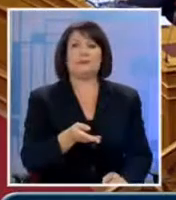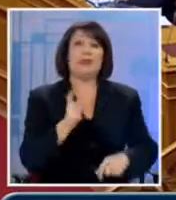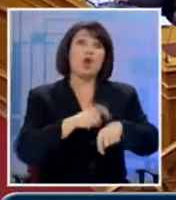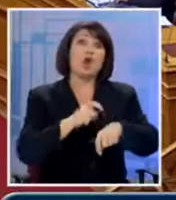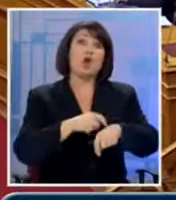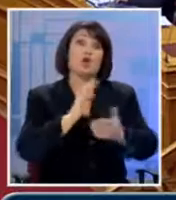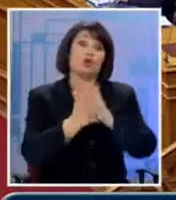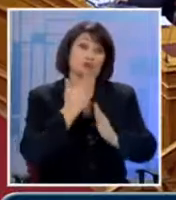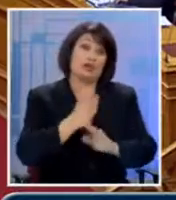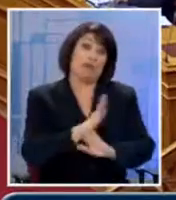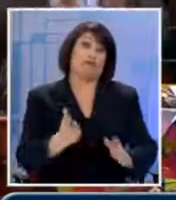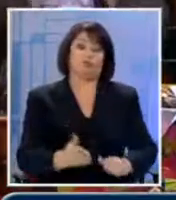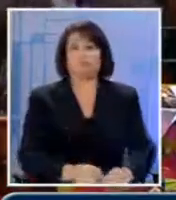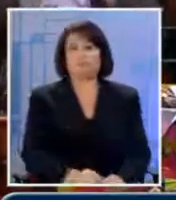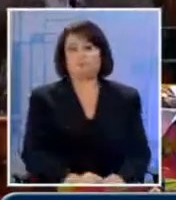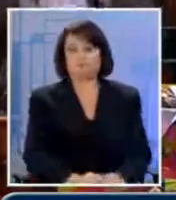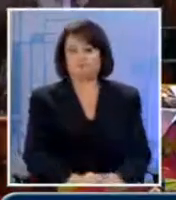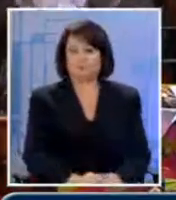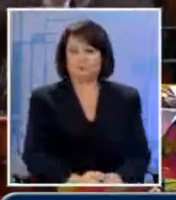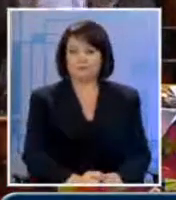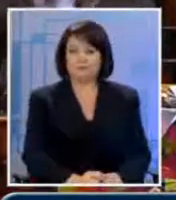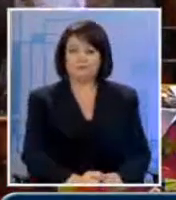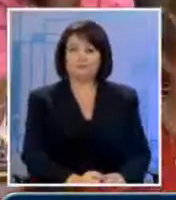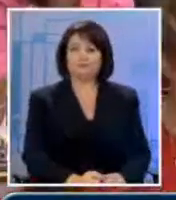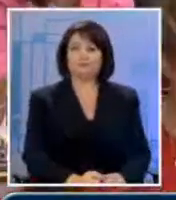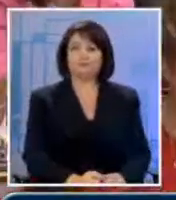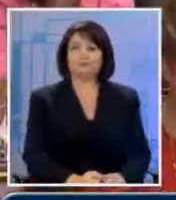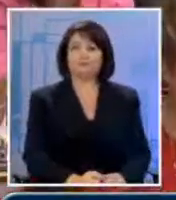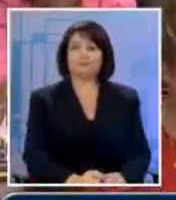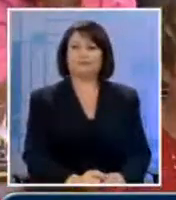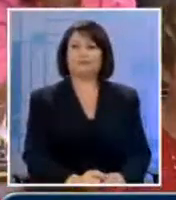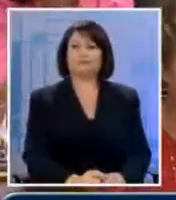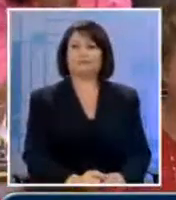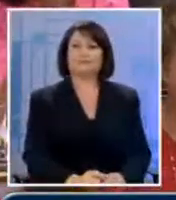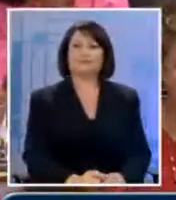σας χρόνος, ολοκληρώσατε. Το λόγο έχει ο συνάδελφος ο κύριος Μανούσιος Βολουδάκης.